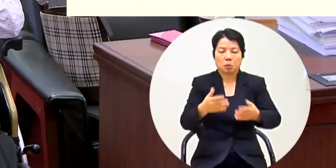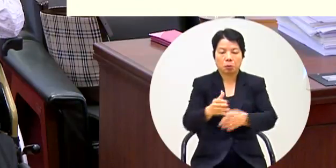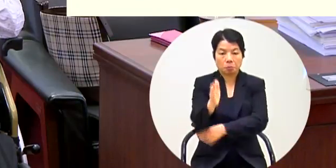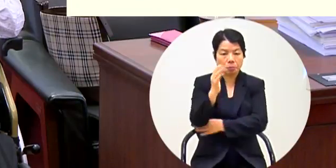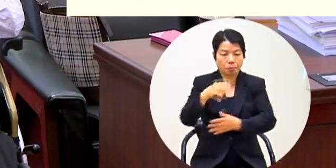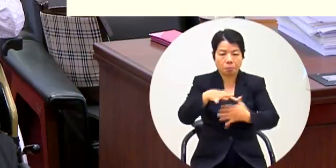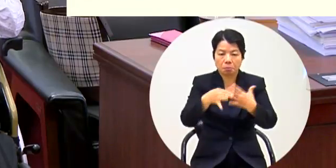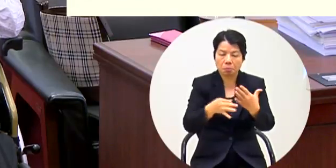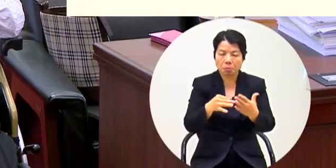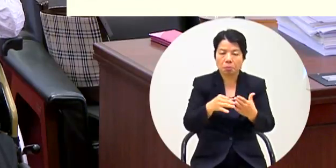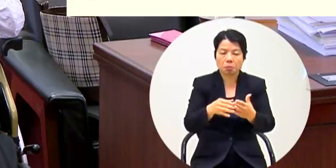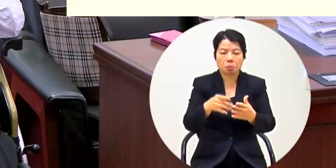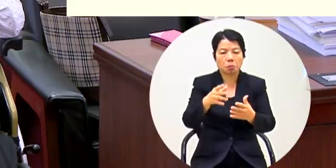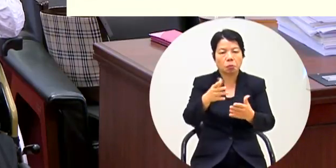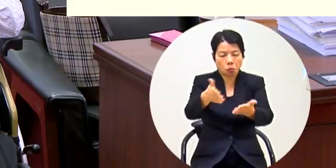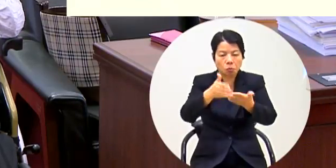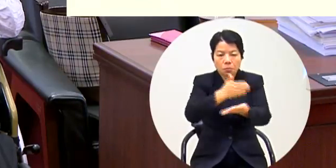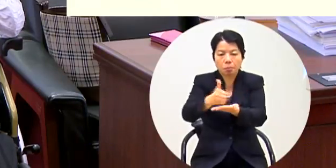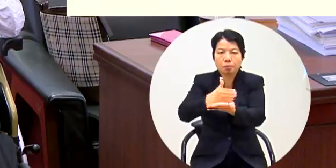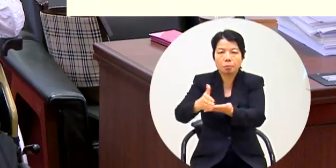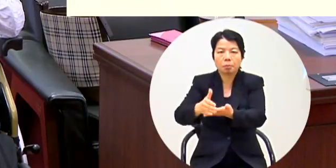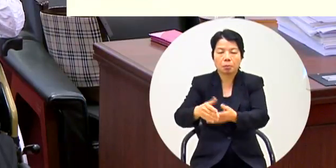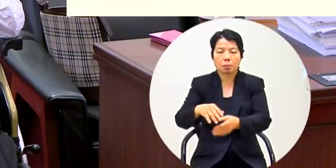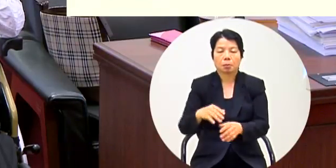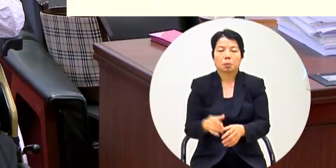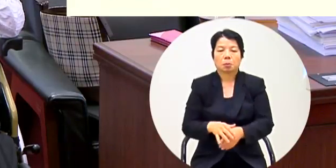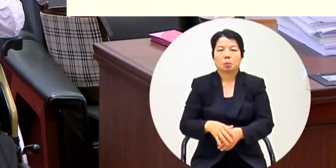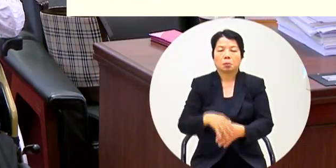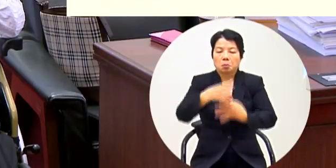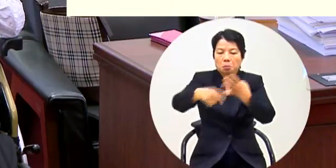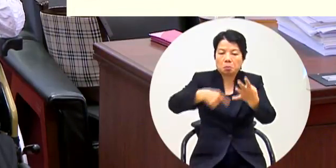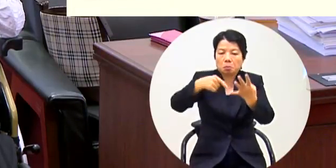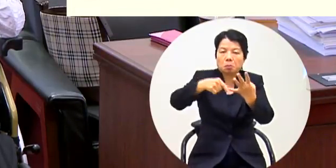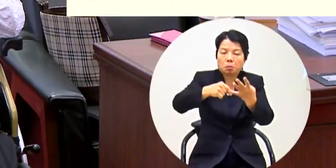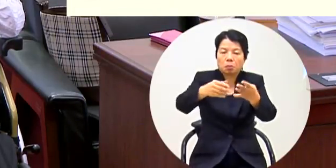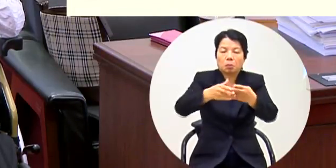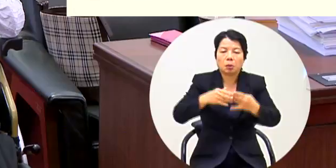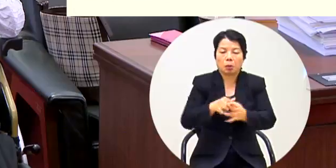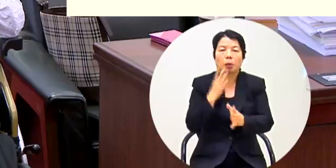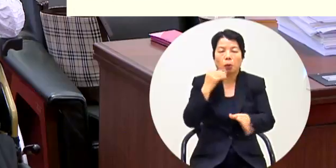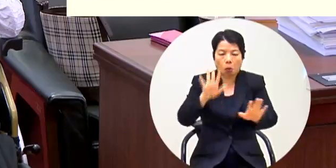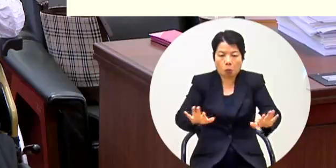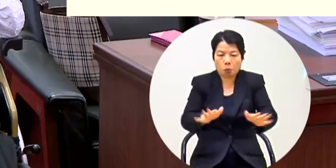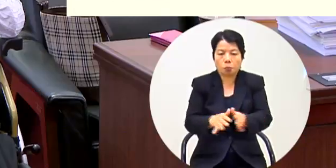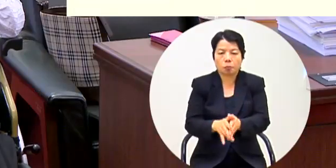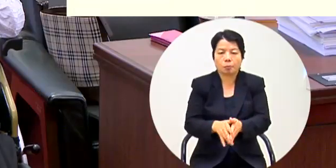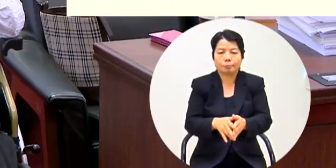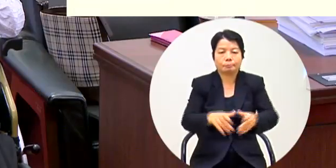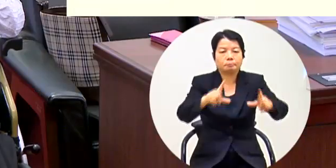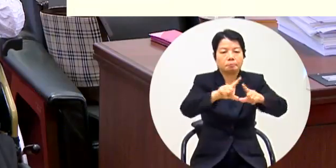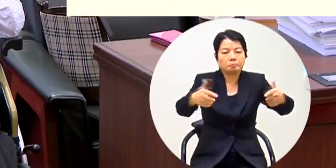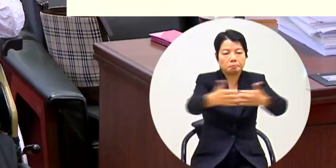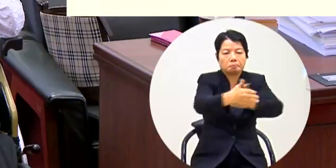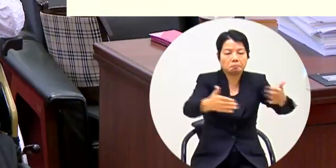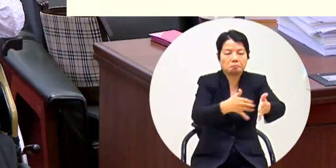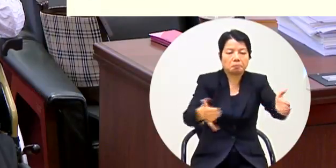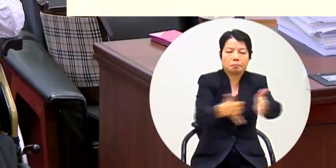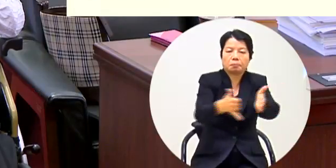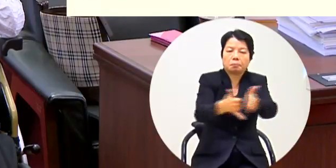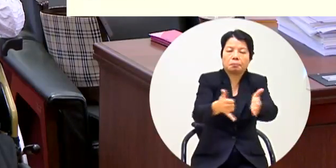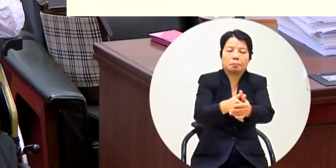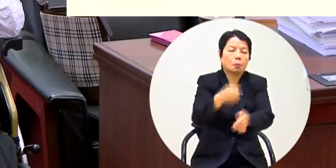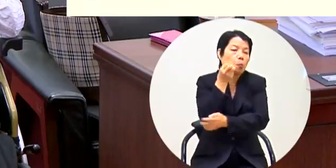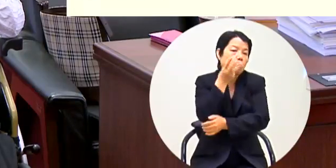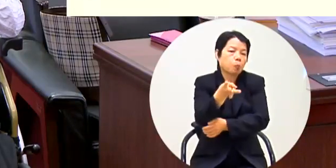季高雄抗空污大众运输免费三个月。那当然就是说这三个月里头我们公车